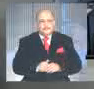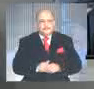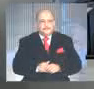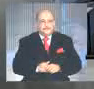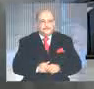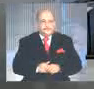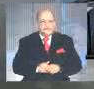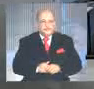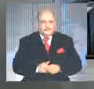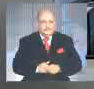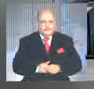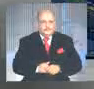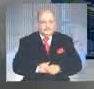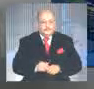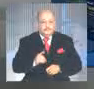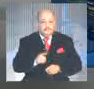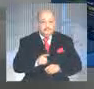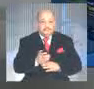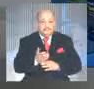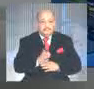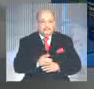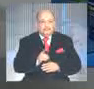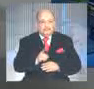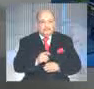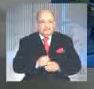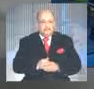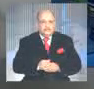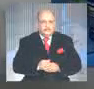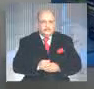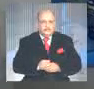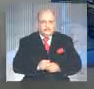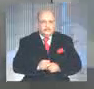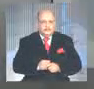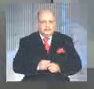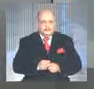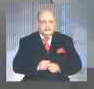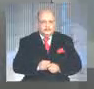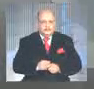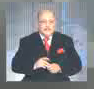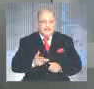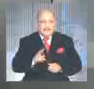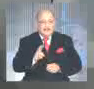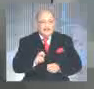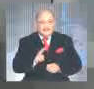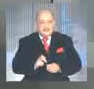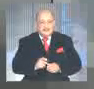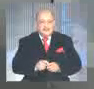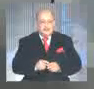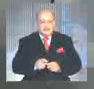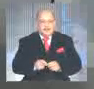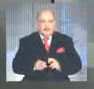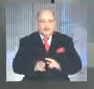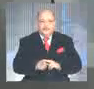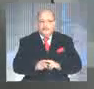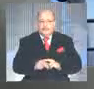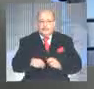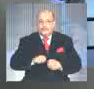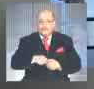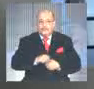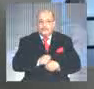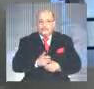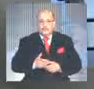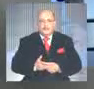التعبئة الورقية والبلاستيكية وكذلك المعدنية كلها أنواع تغليف حضر عارضوها إلى هذا الصالون لتعريف